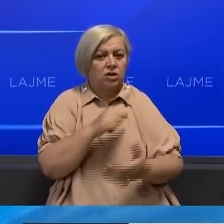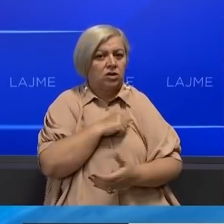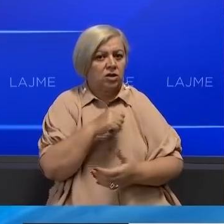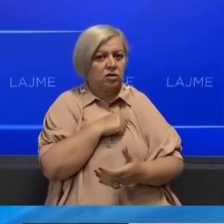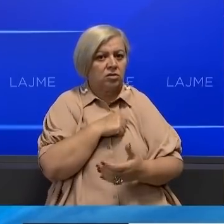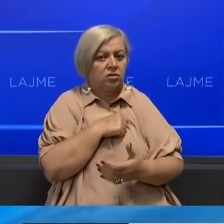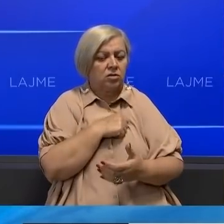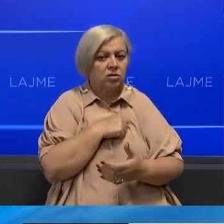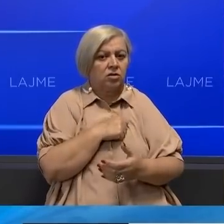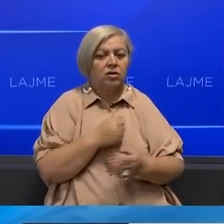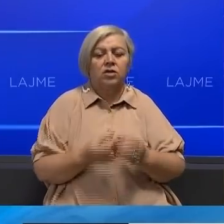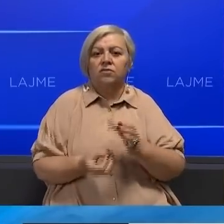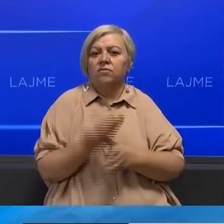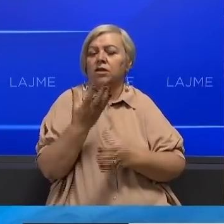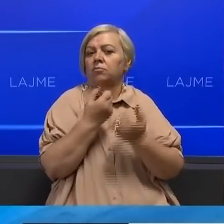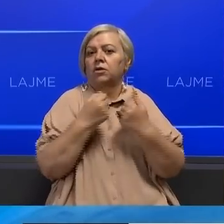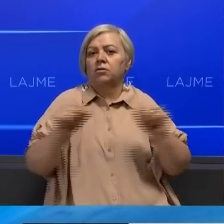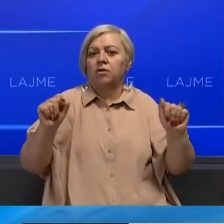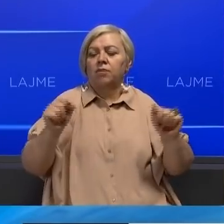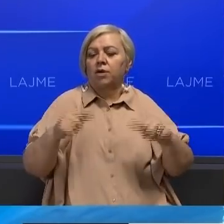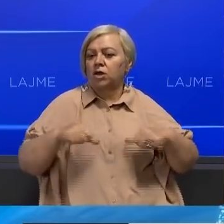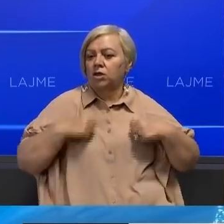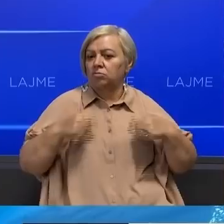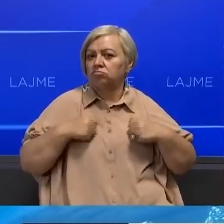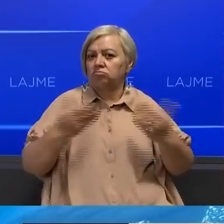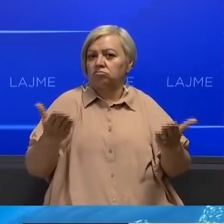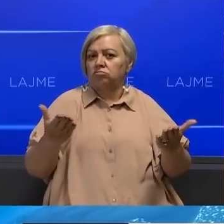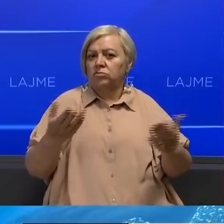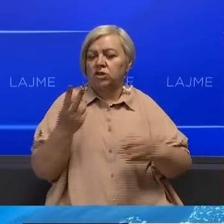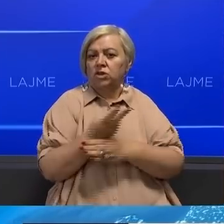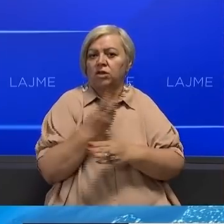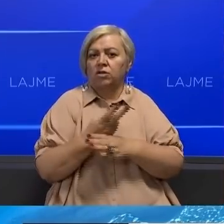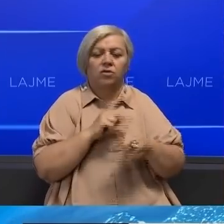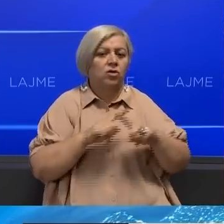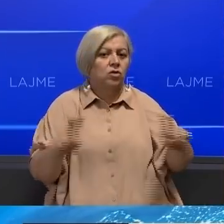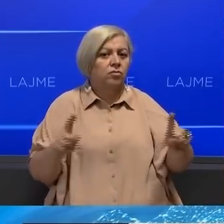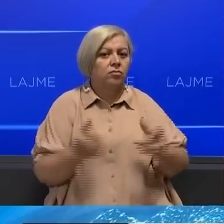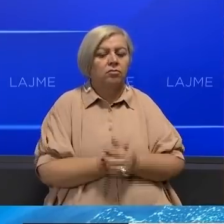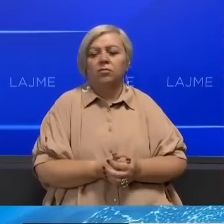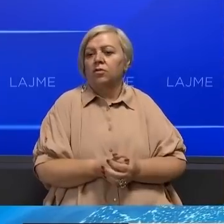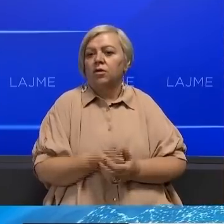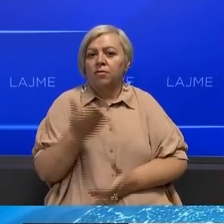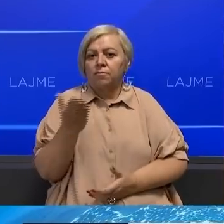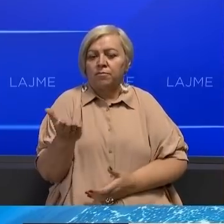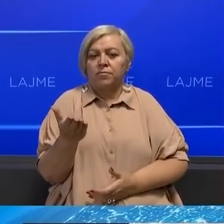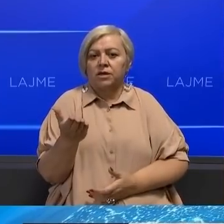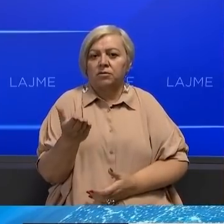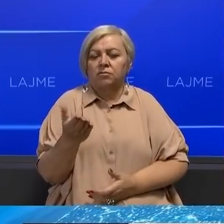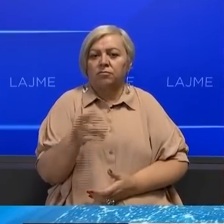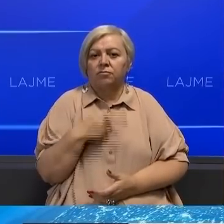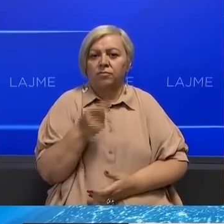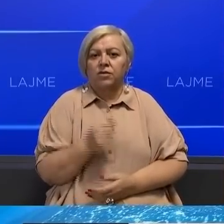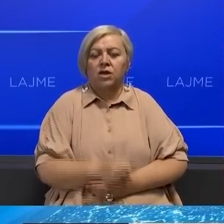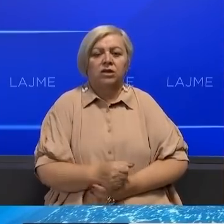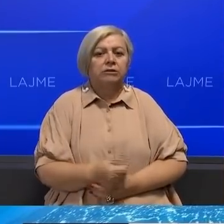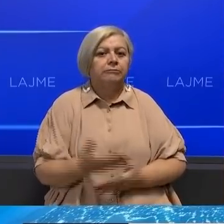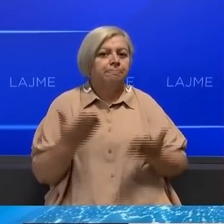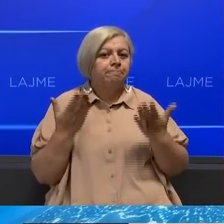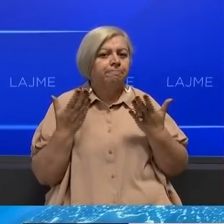në zhvillimin e demokracive apo në jetën publike të shteteve të ndryshme, pasi që kjo po bëhet se një